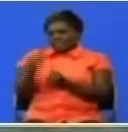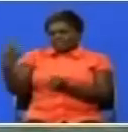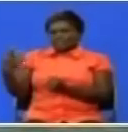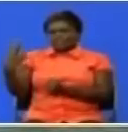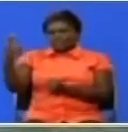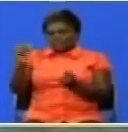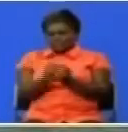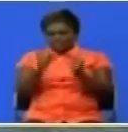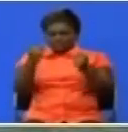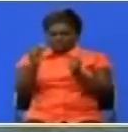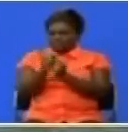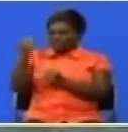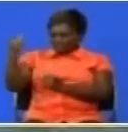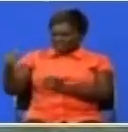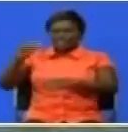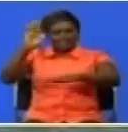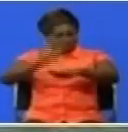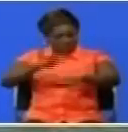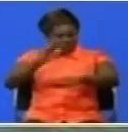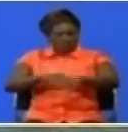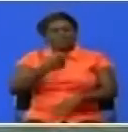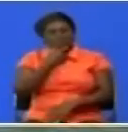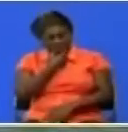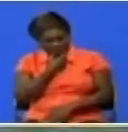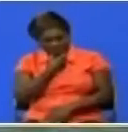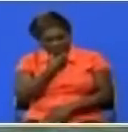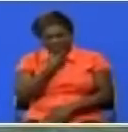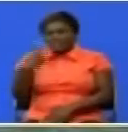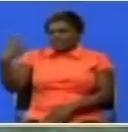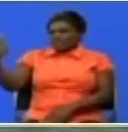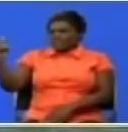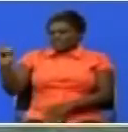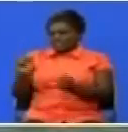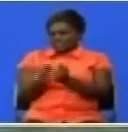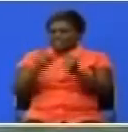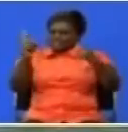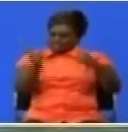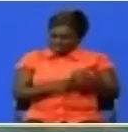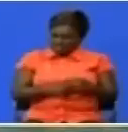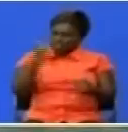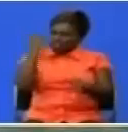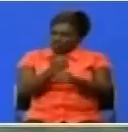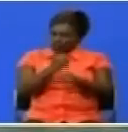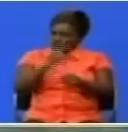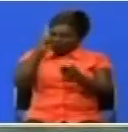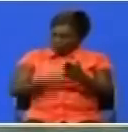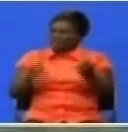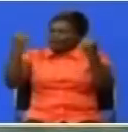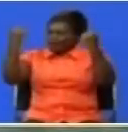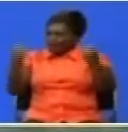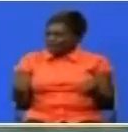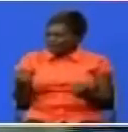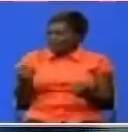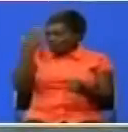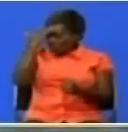mwaka 2015 ulikuwa ni wakufana sana kwa timu ya Gor Mahia. Mwaka 2016 kibarua chao kitakuwa ni kigumu hata zaidi